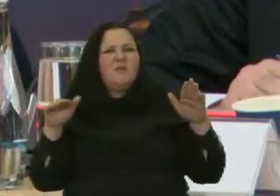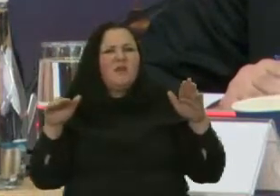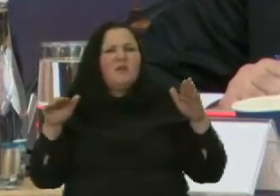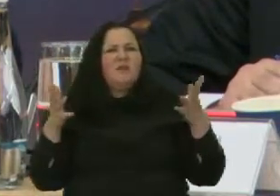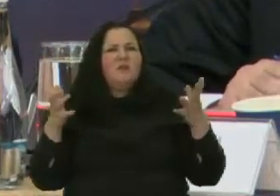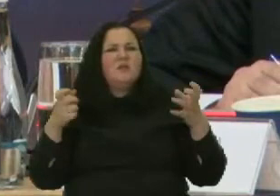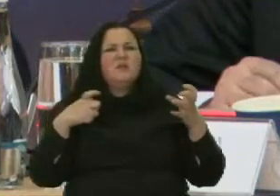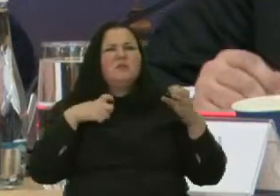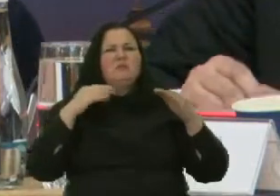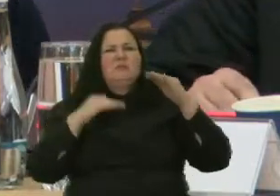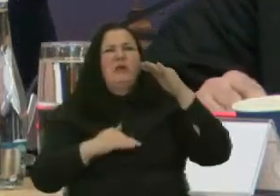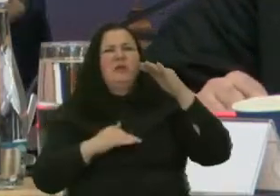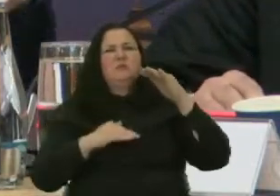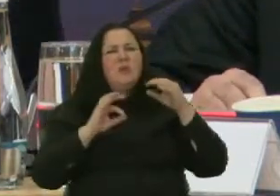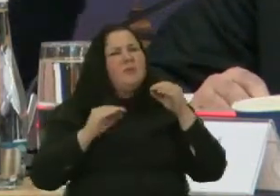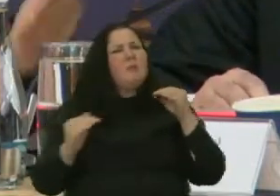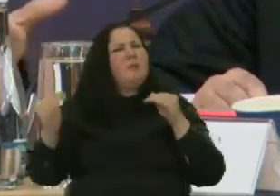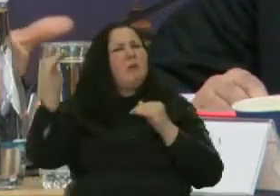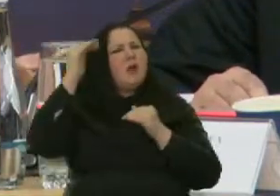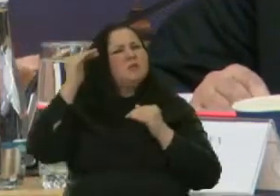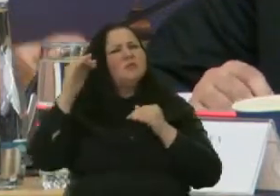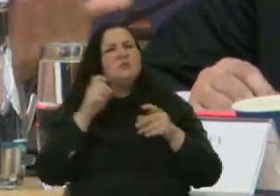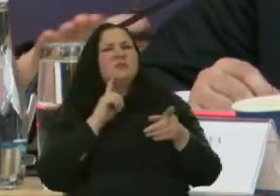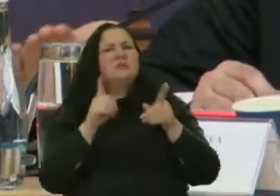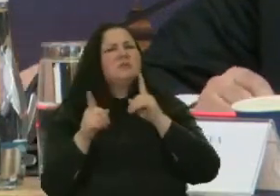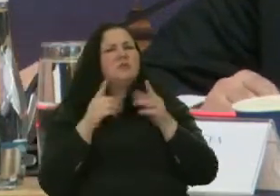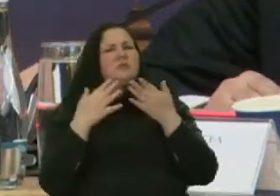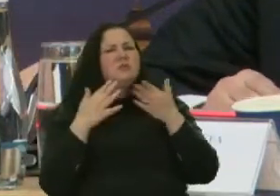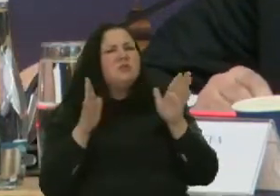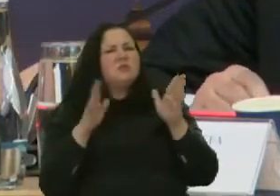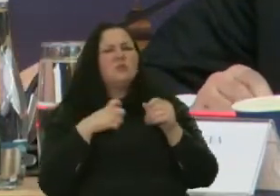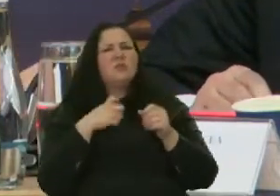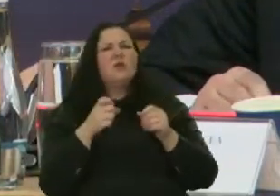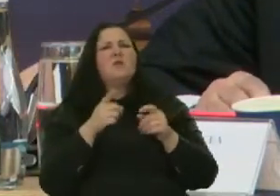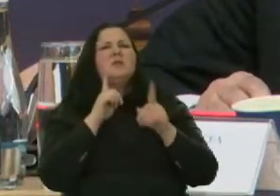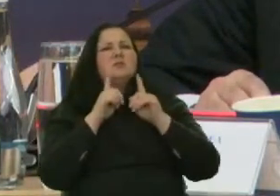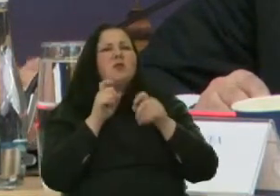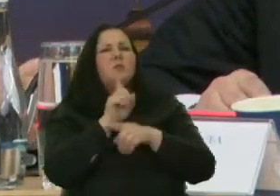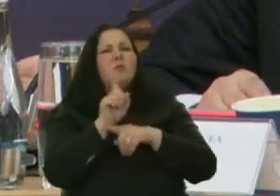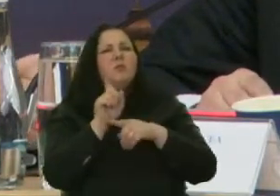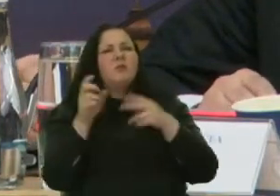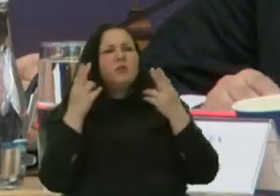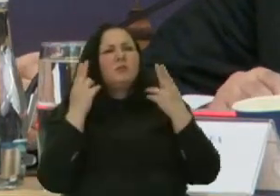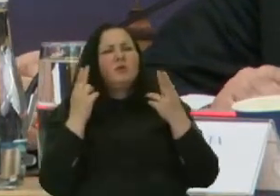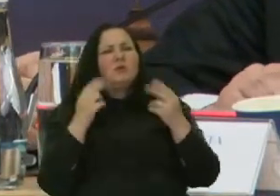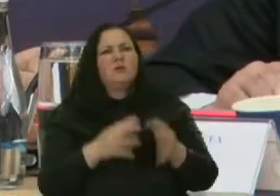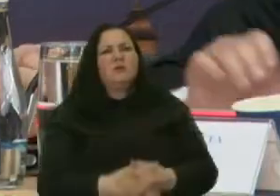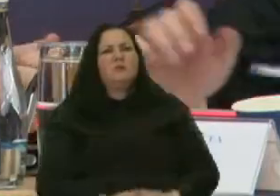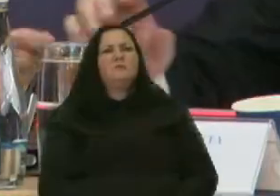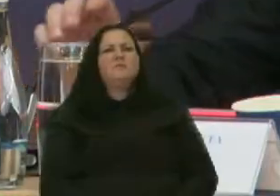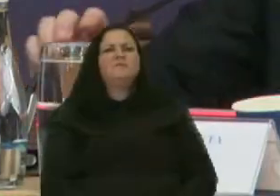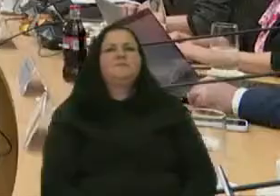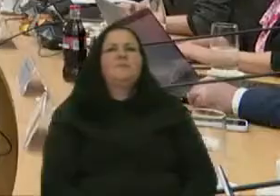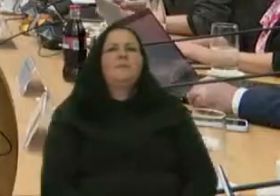porni discuția să nu ne mai pierdem când putem discuta alte lucruri la fel de import importante pentru pentru